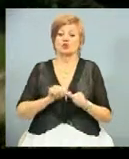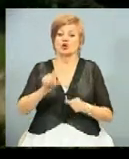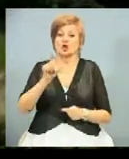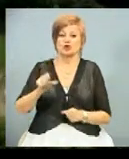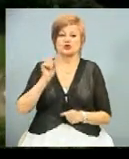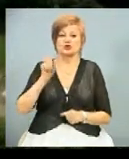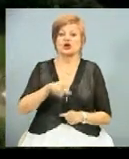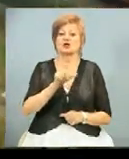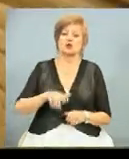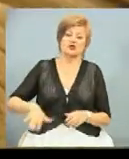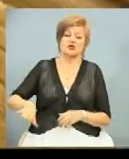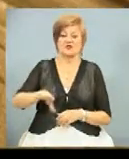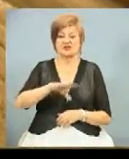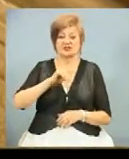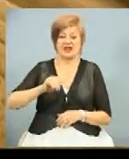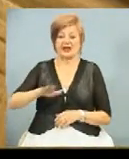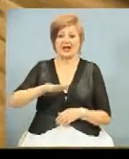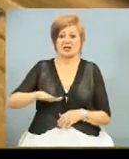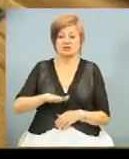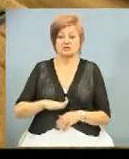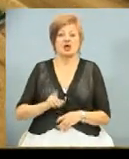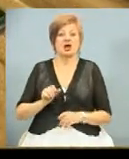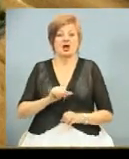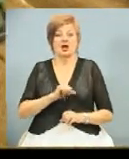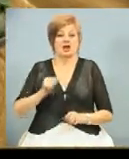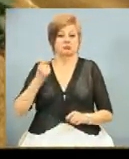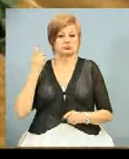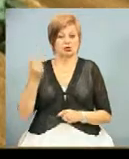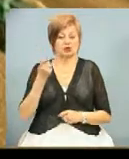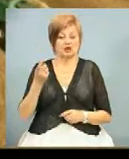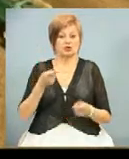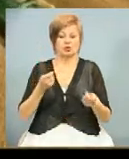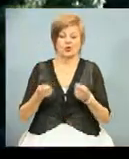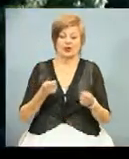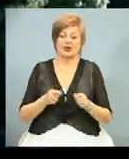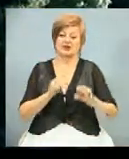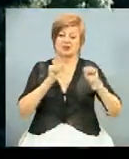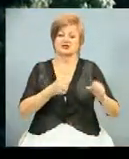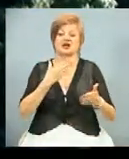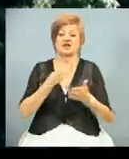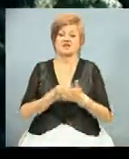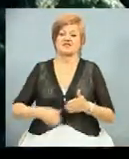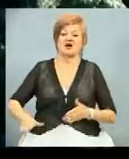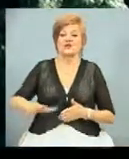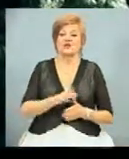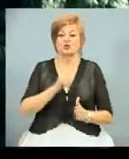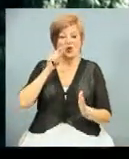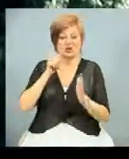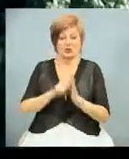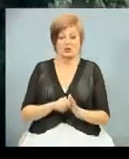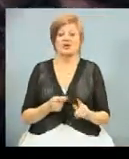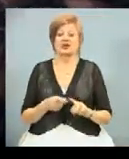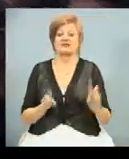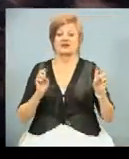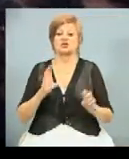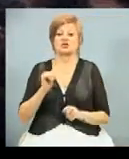й громадяни цілої країни. Тож право розпоряджатися природними ресурсами та захищати свою територію від вторгнень називається